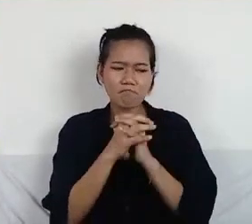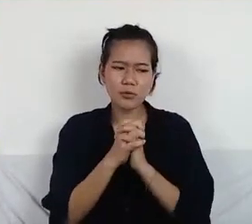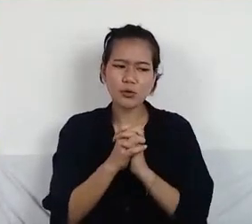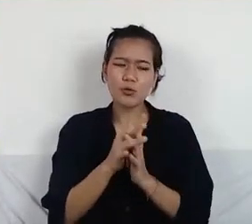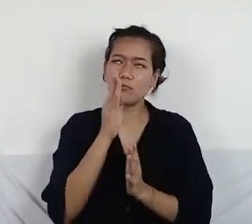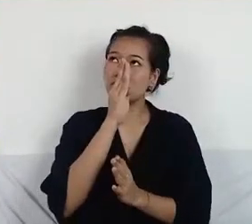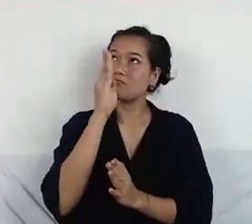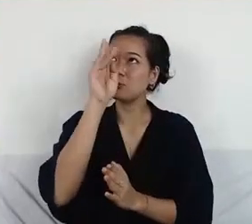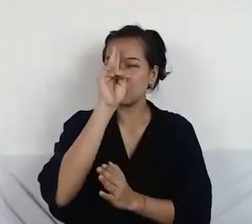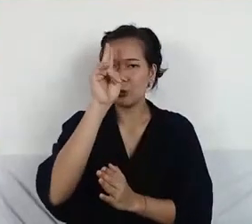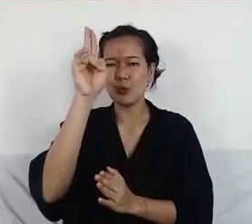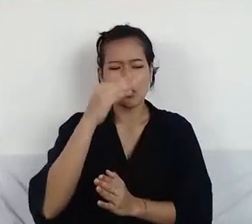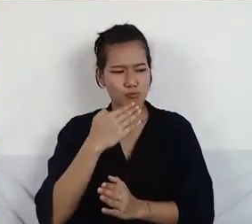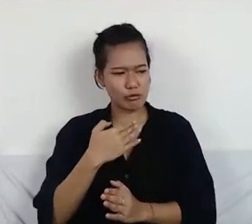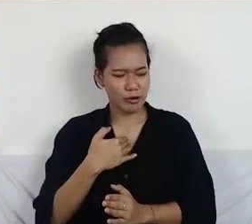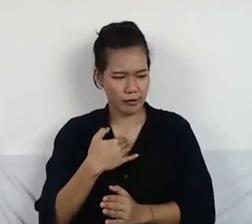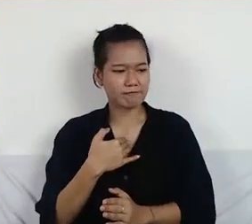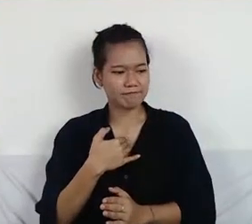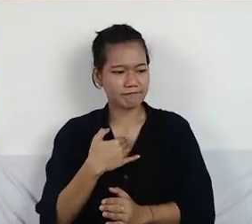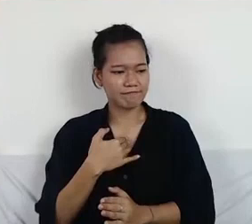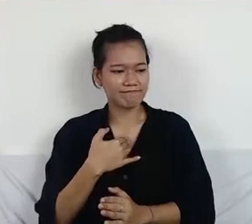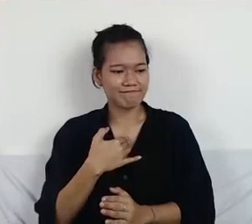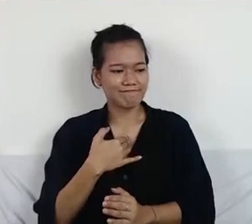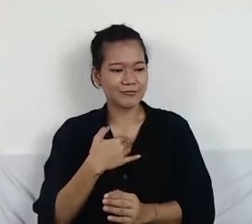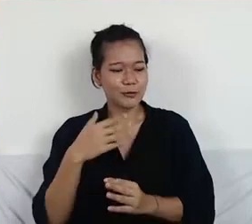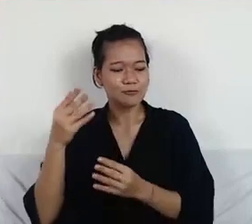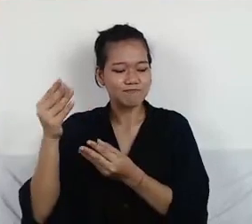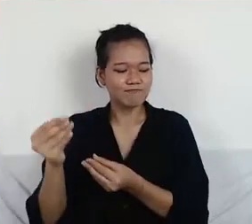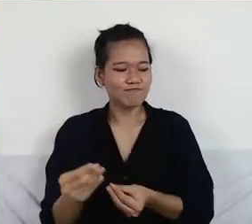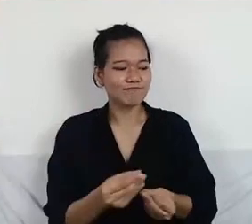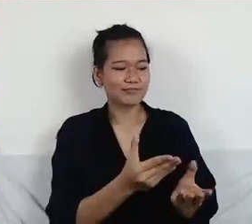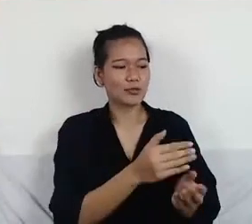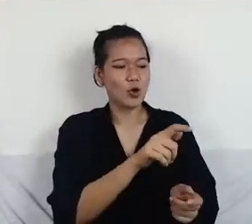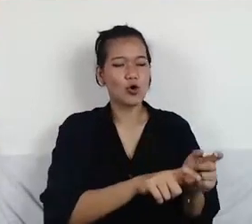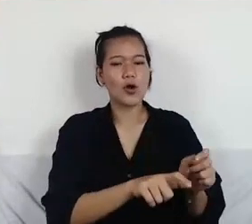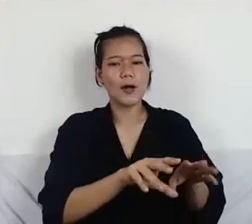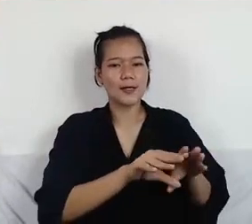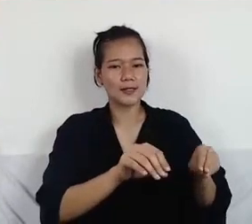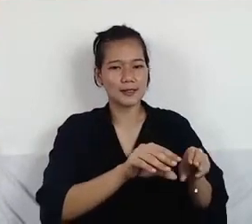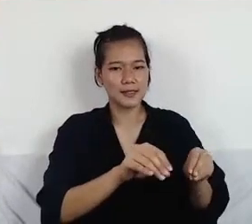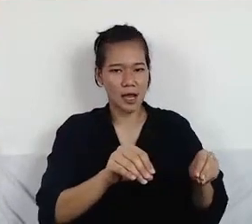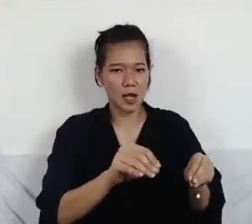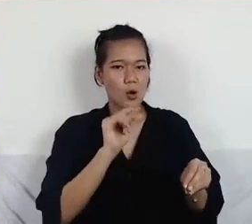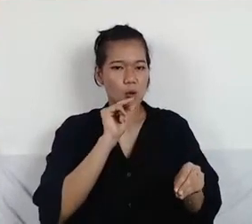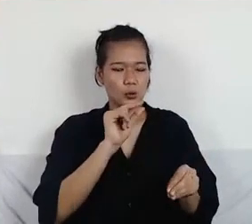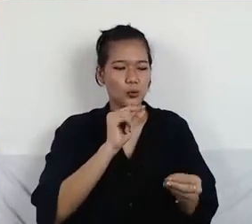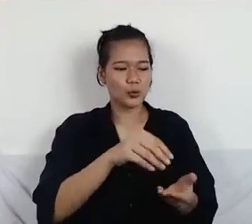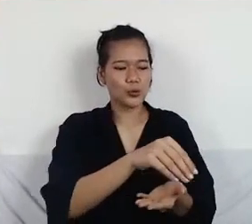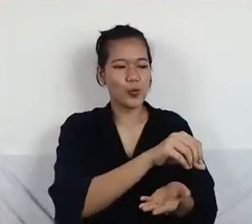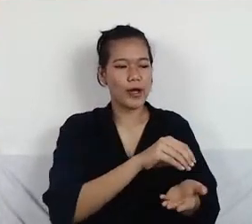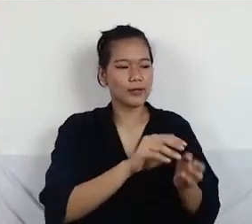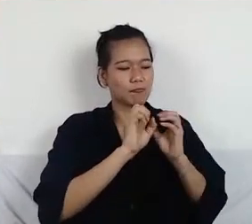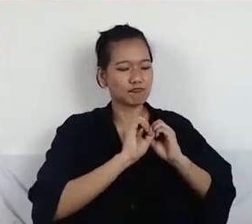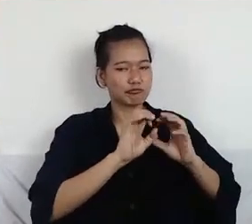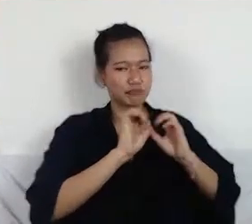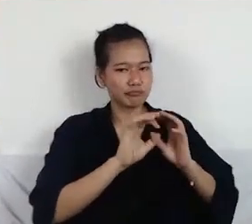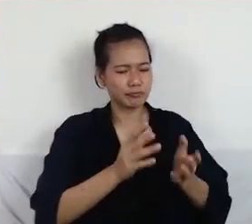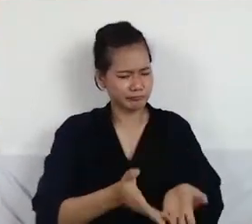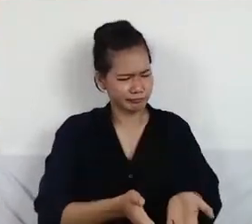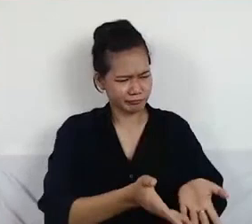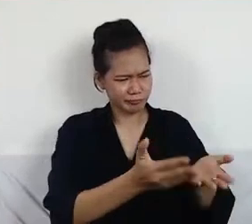yang mempunya tuaian, supaya ia mengirimkan pekerja-pekerja untuk tuaian itu.